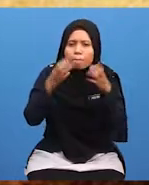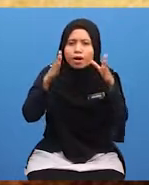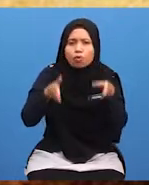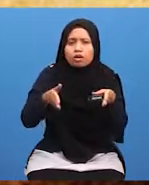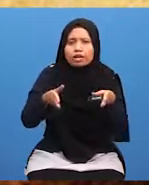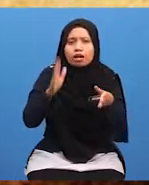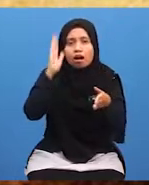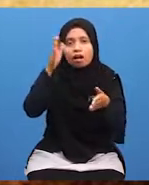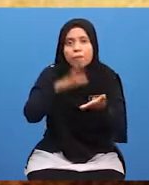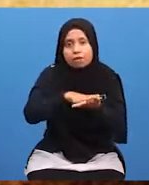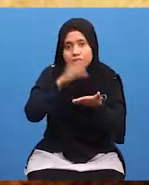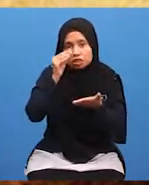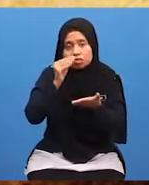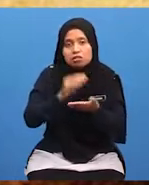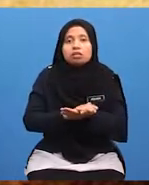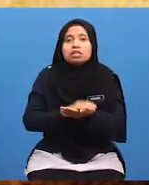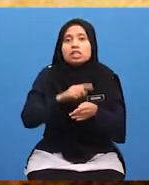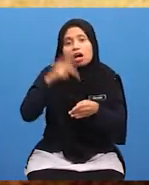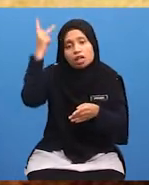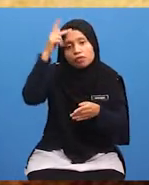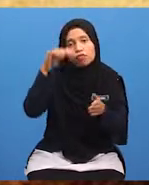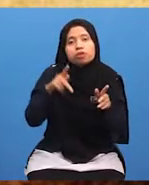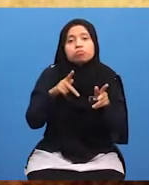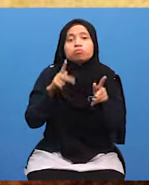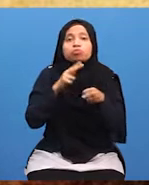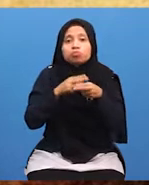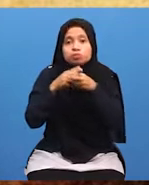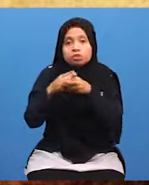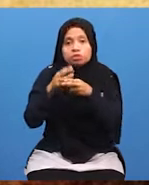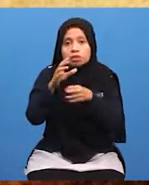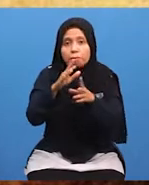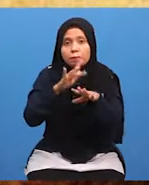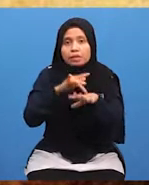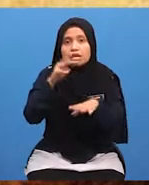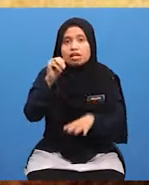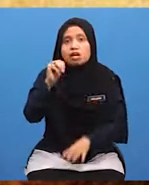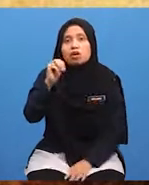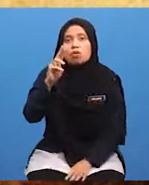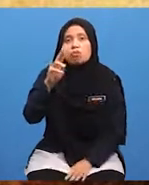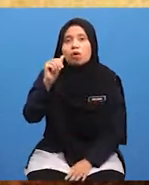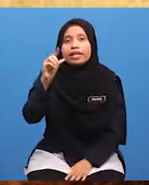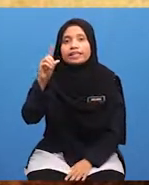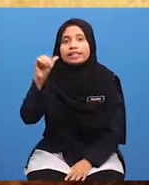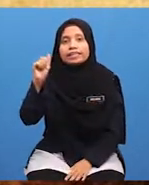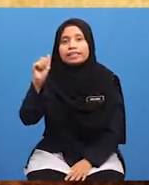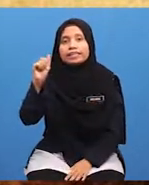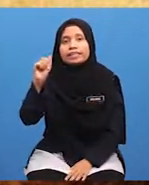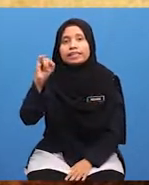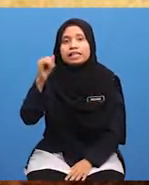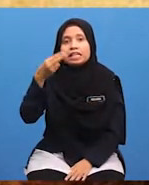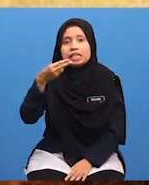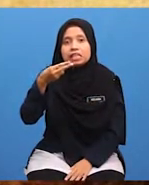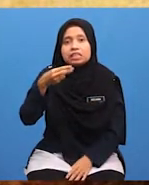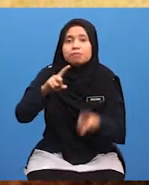Guru-guru yang mengajar di Istana Khalifah pula dikenali sebagai muaddih, iaitu tugas mereka mengajar perkara